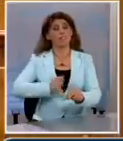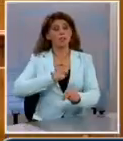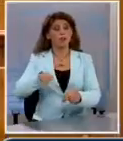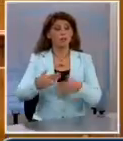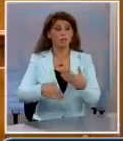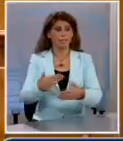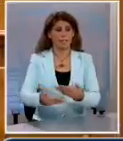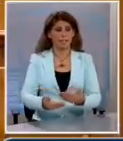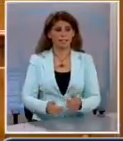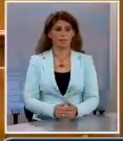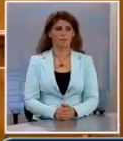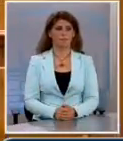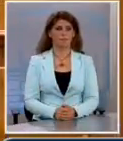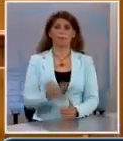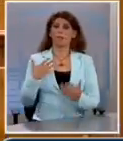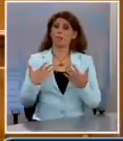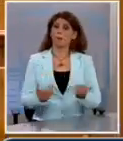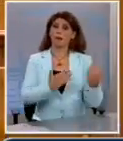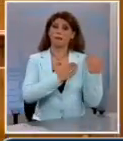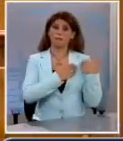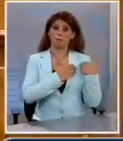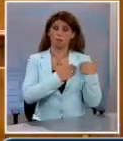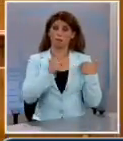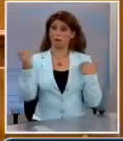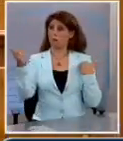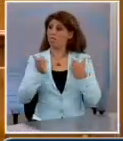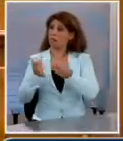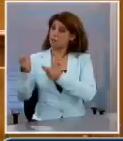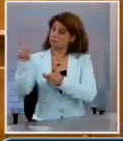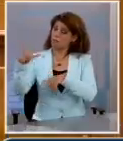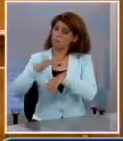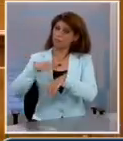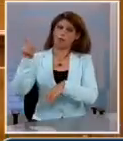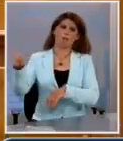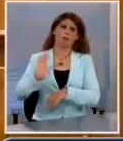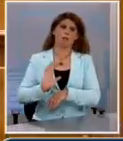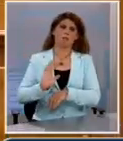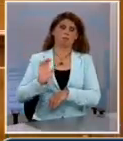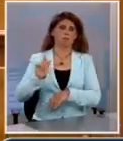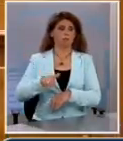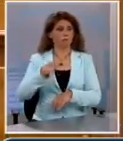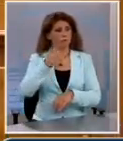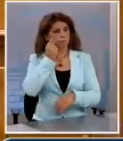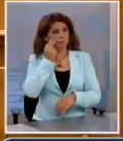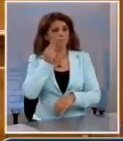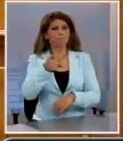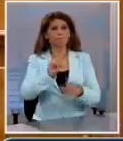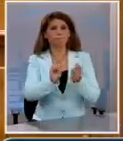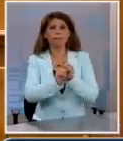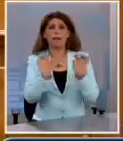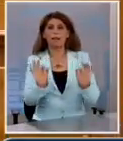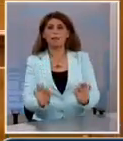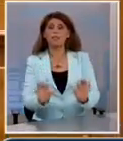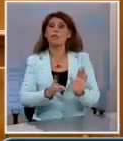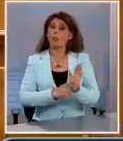εξέλιξη υπάρχει ευθύνη και από τους δανειστές μας, οι οποίοι παρακολουθούν μεταρρυθμίσεις οι οποίες